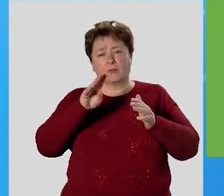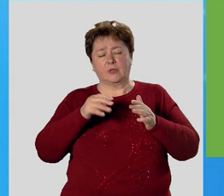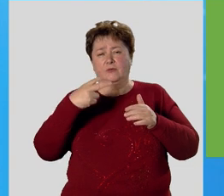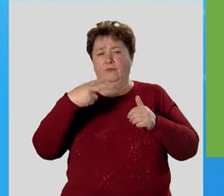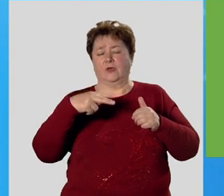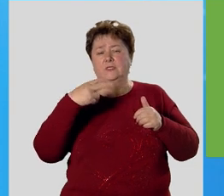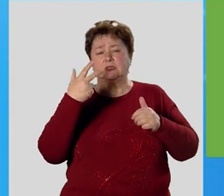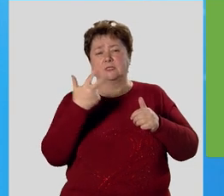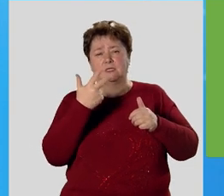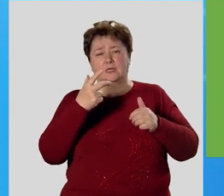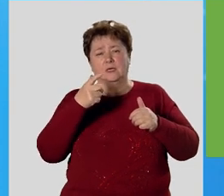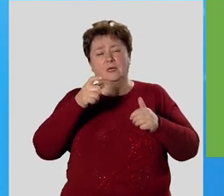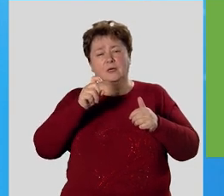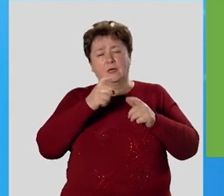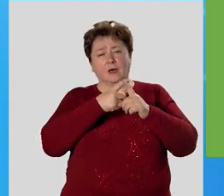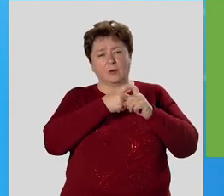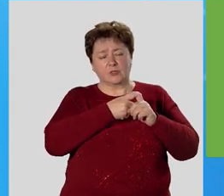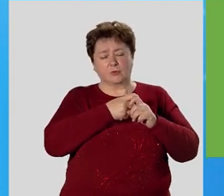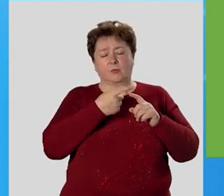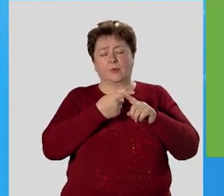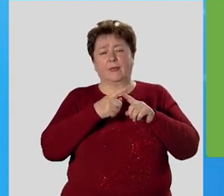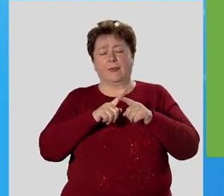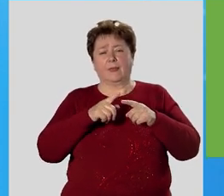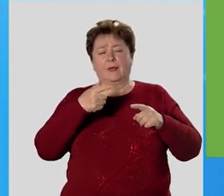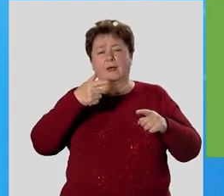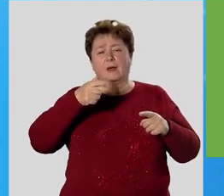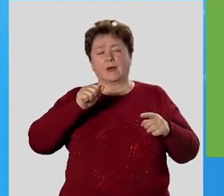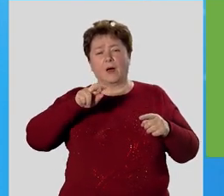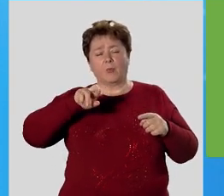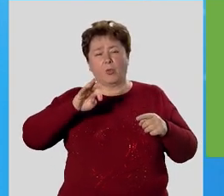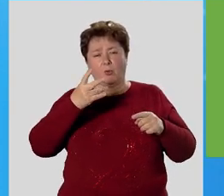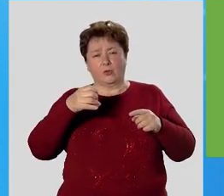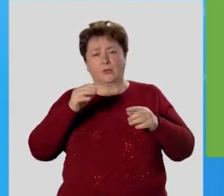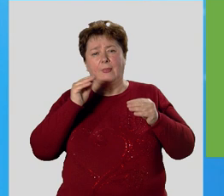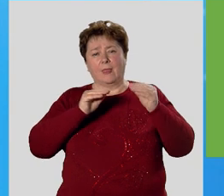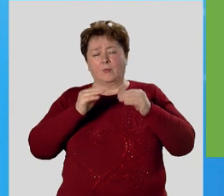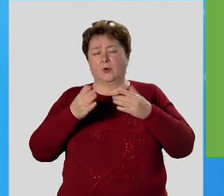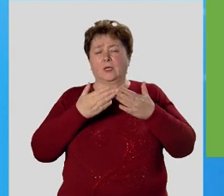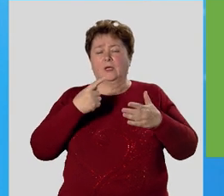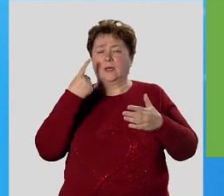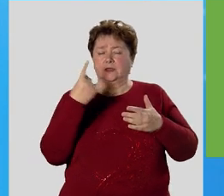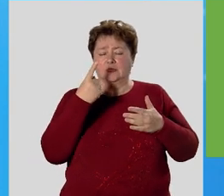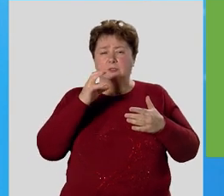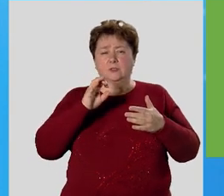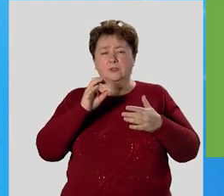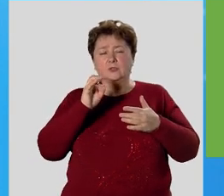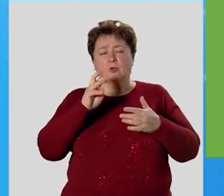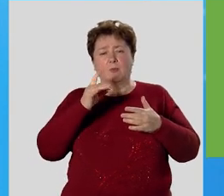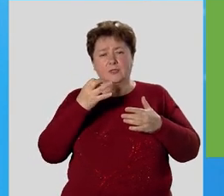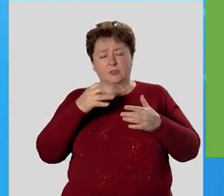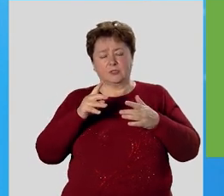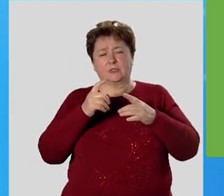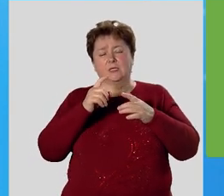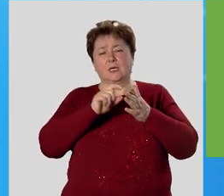гаметах 23 хромосомы. Это гаплоидный набор или одинарный. К соматическим